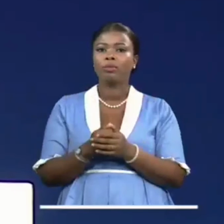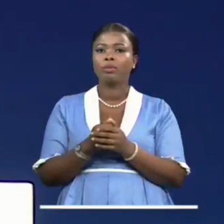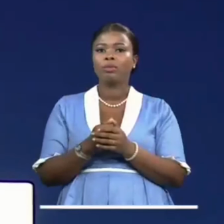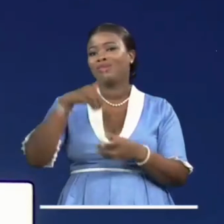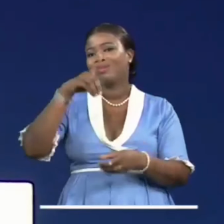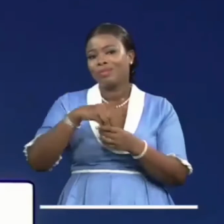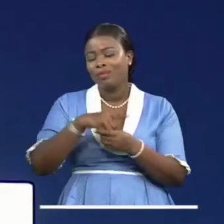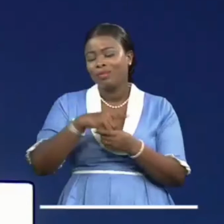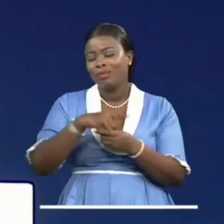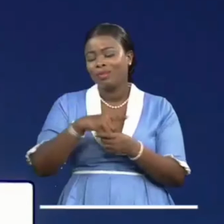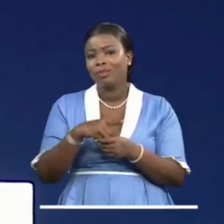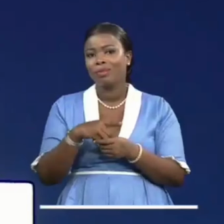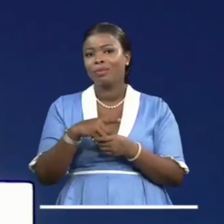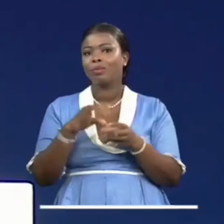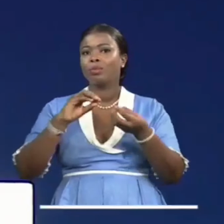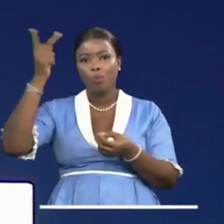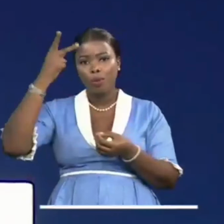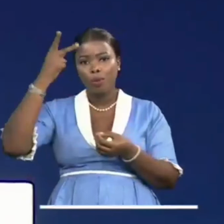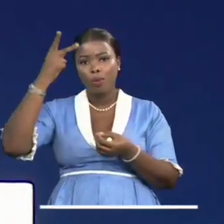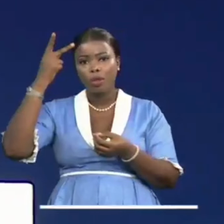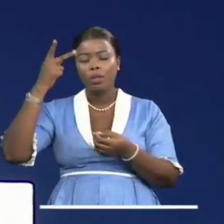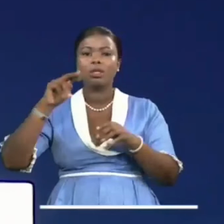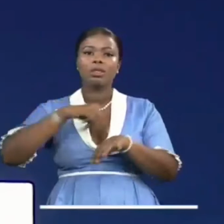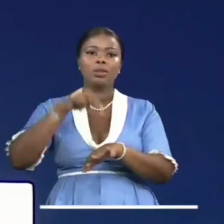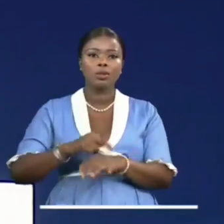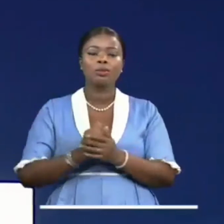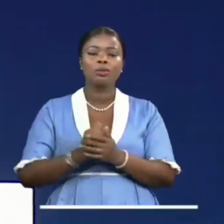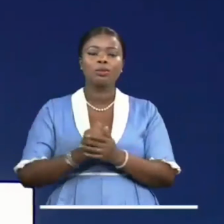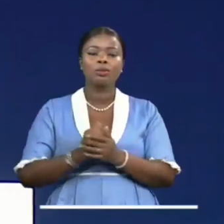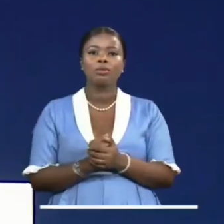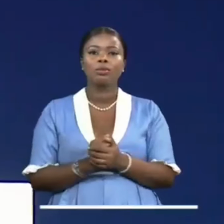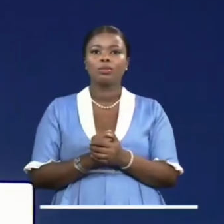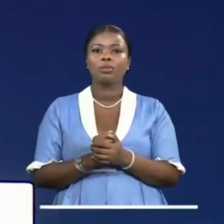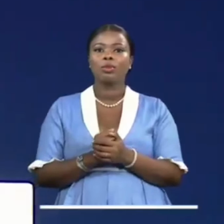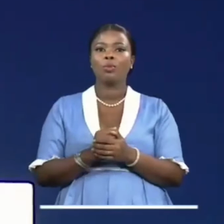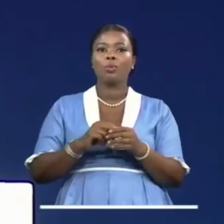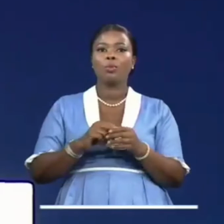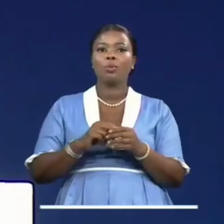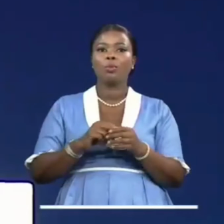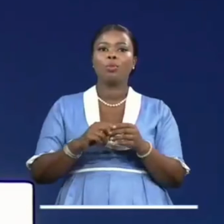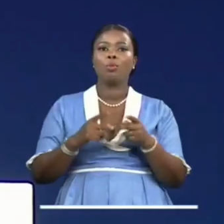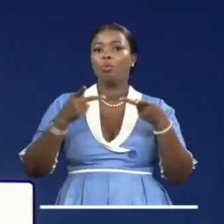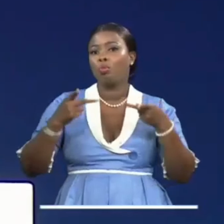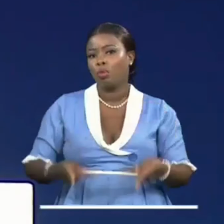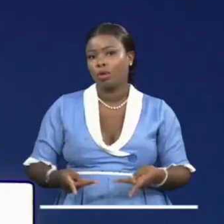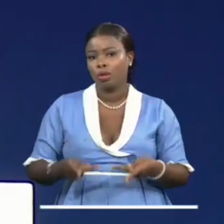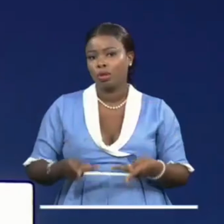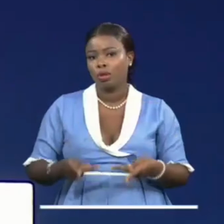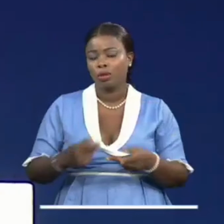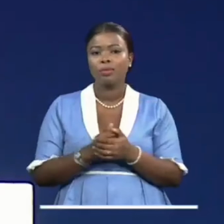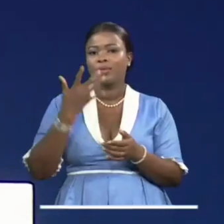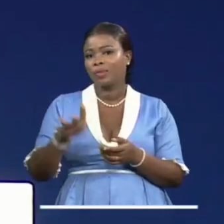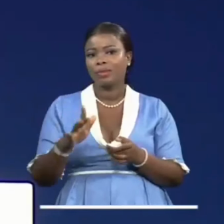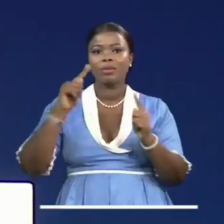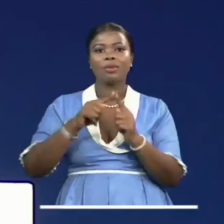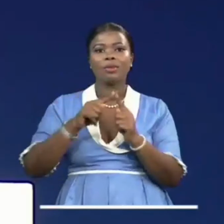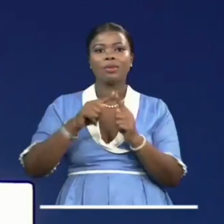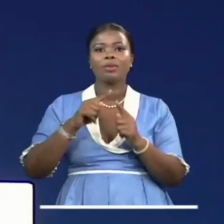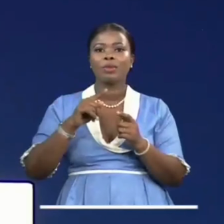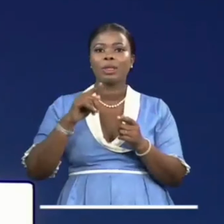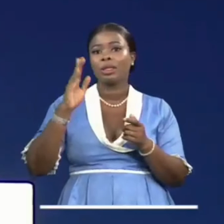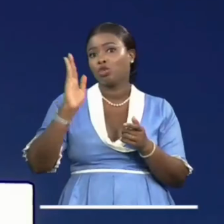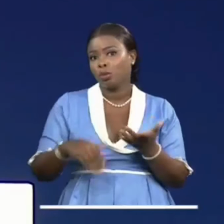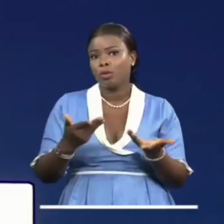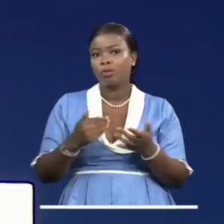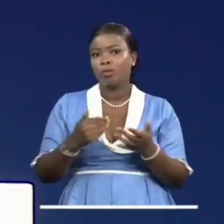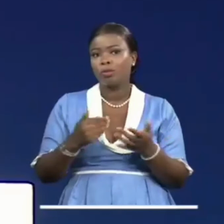n'a jamais une Politi nationale harmonisé global porté au plus haut niveau c'est l'occasion à jamais de l'avir parce que c'est le principal défi